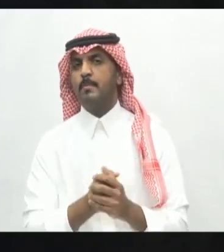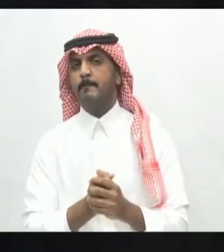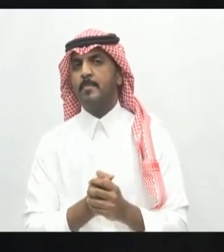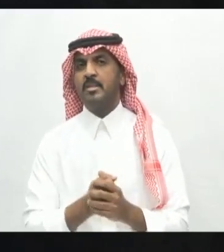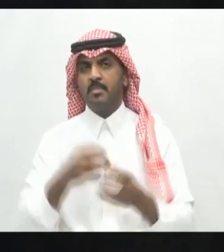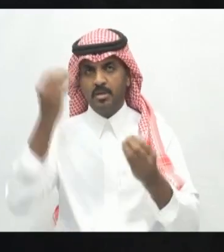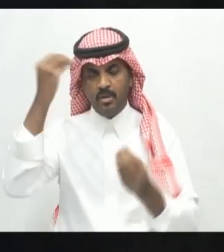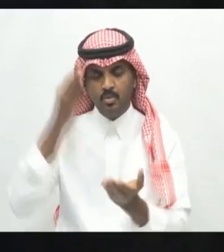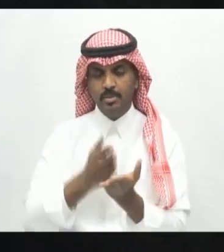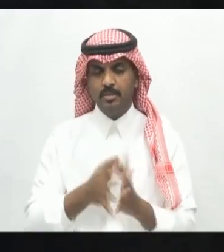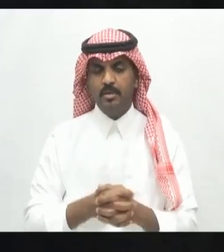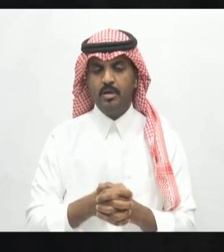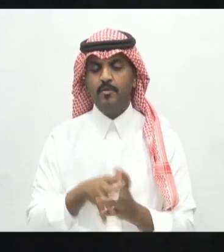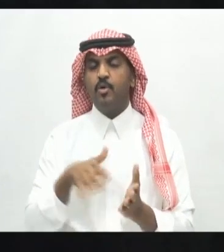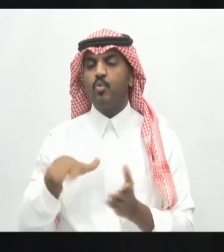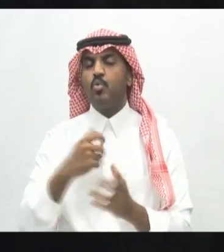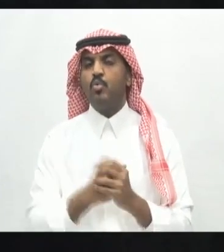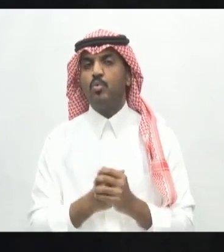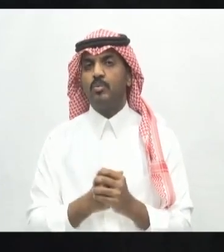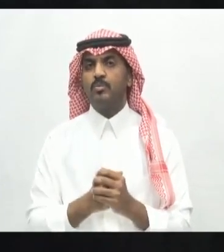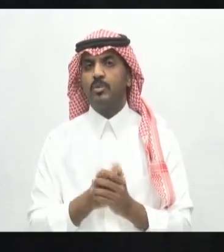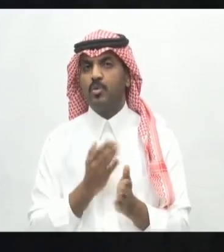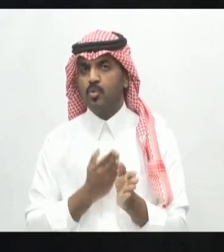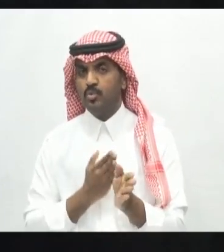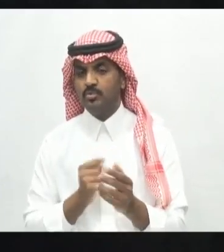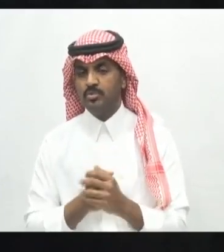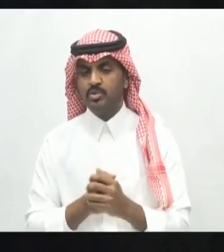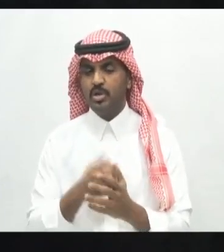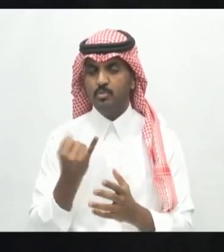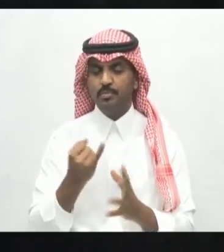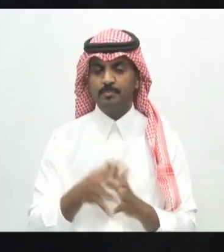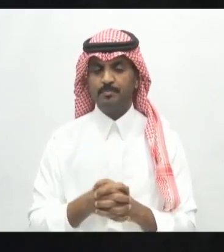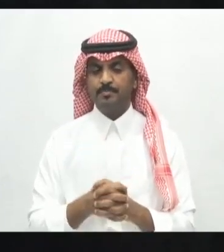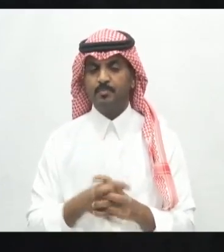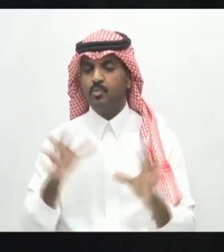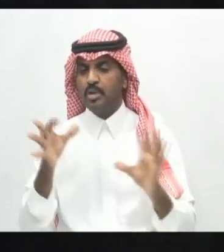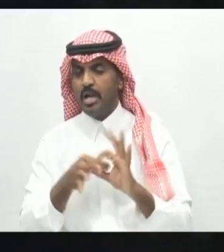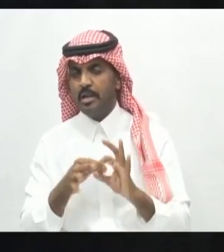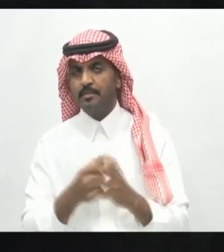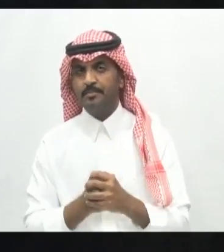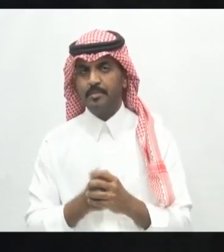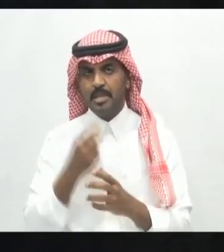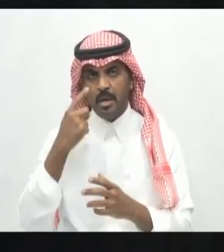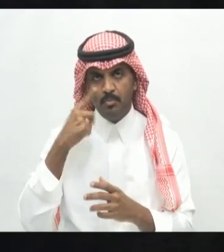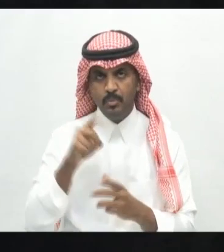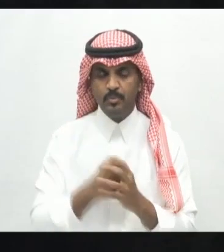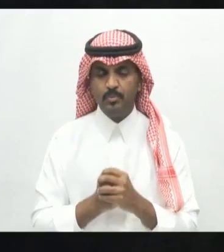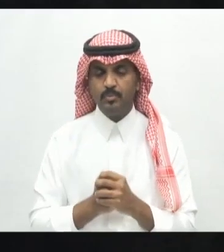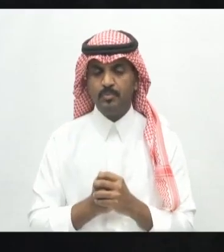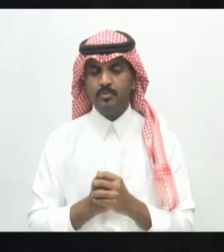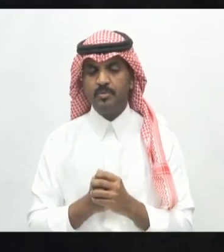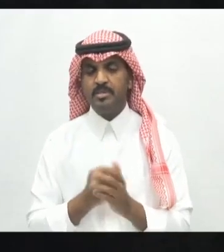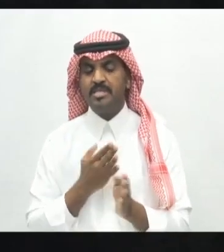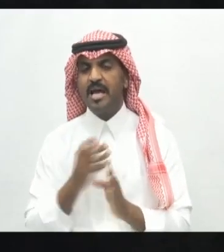بالهدايه هذا كله ايها الطلاب والطالبات يقودنا الى امر مهم جدا متعلق بالتامل والنظر في في